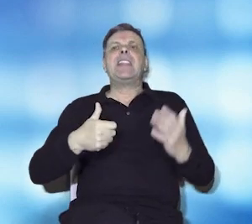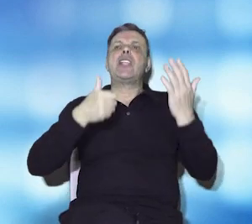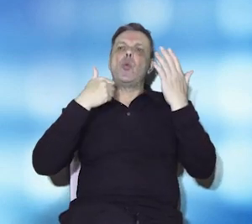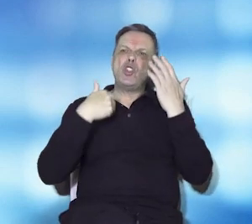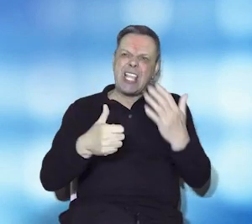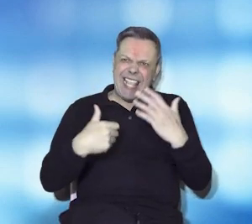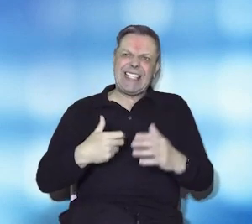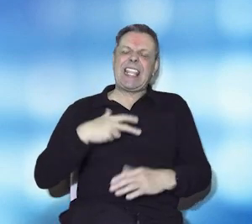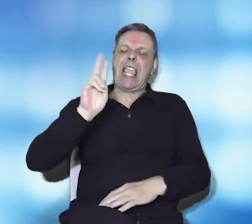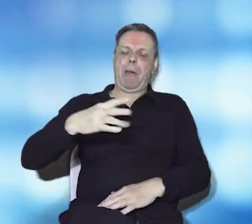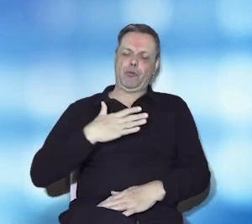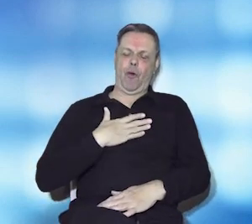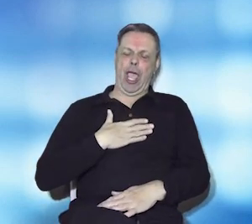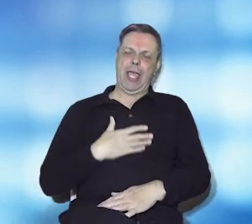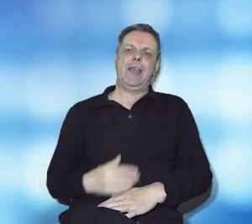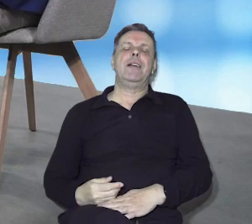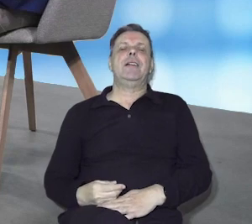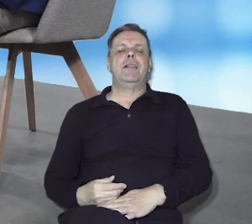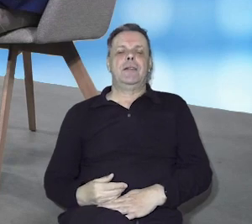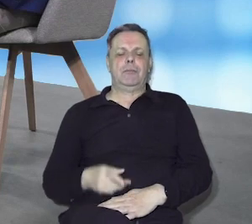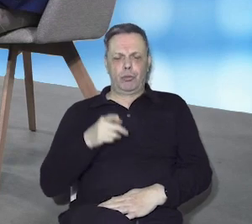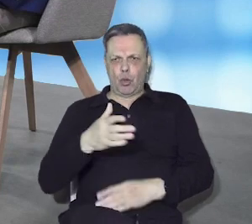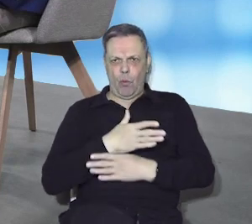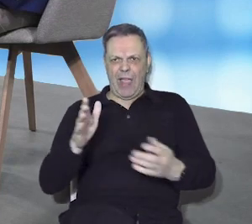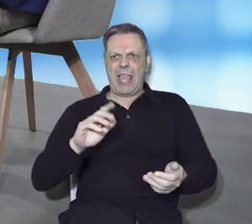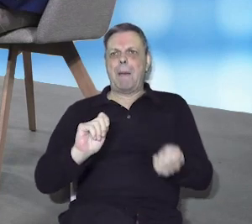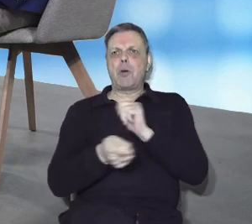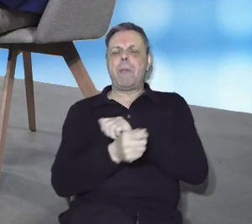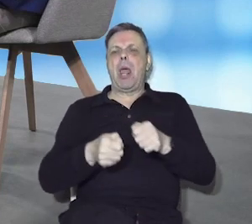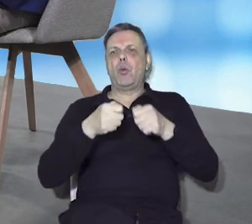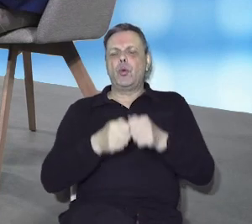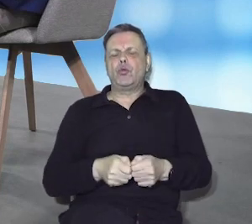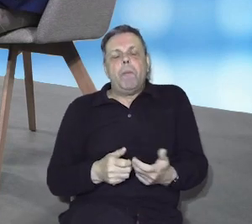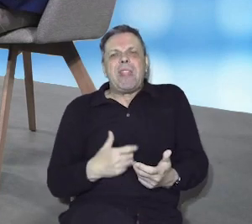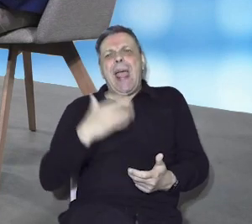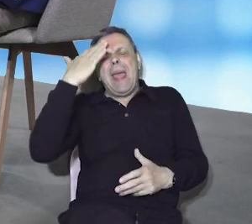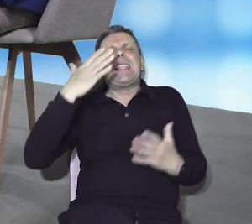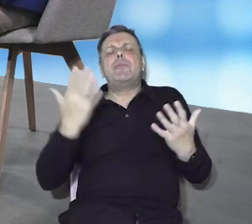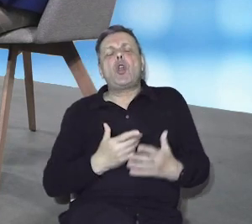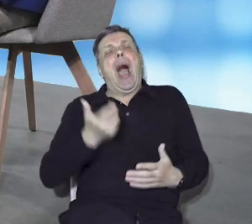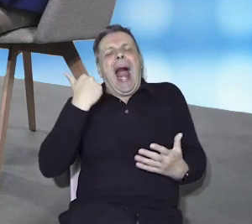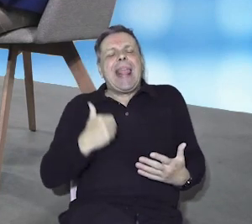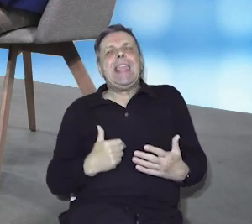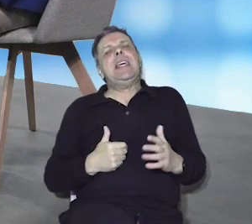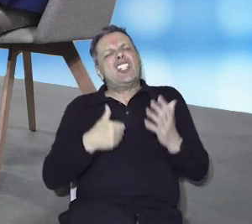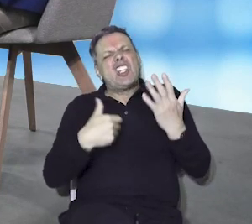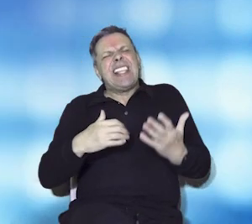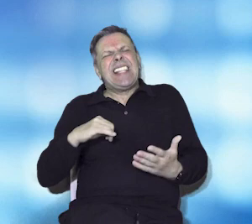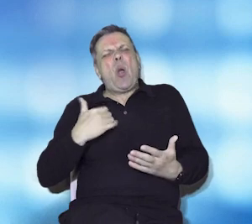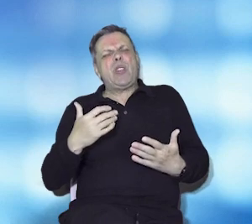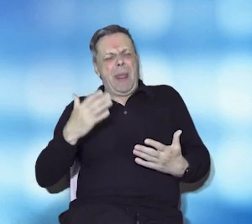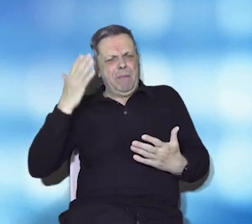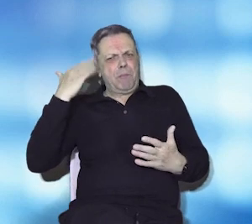nešto svoje. Velike promjene u društvu, sve. Pa ne znam šta, ali nekako... puno ima